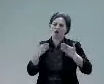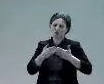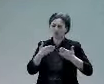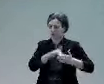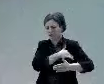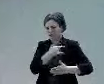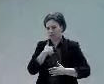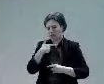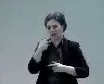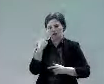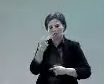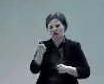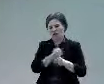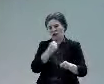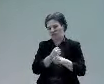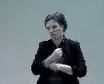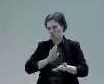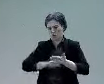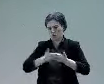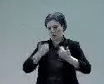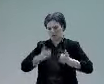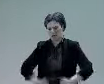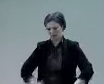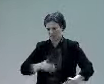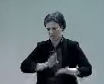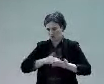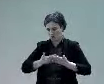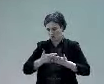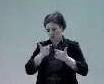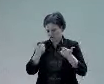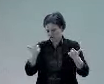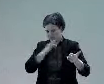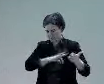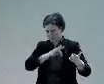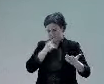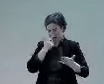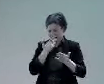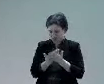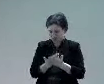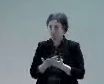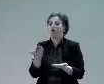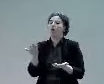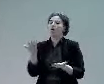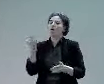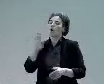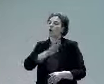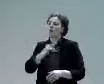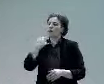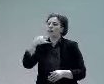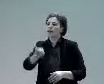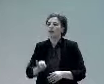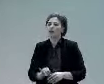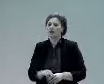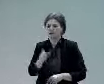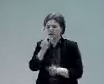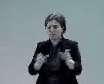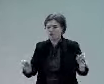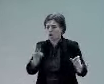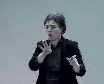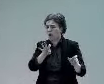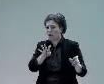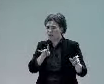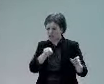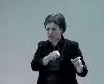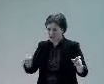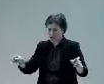trovare un'opportunità di lavoro che valorizzi le sue competenze e con un salario adeguato, la colpa sia delle 40 persone salvate da Mediterraneo